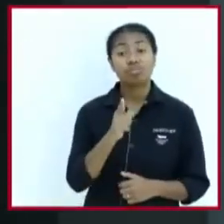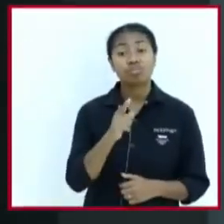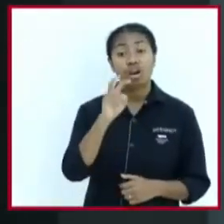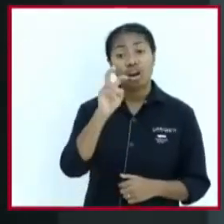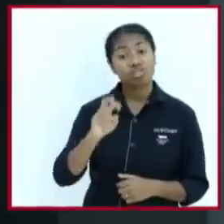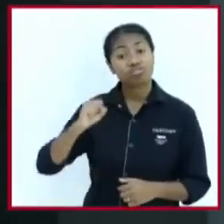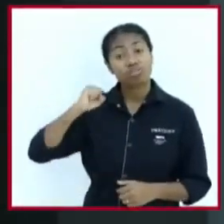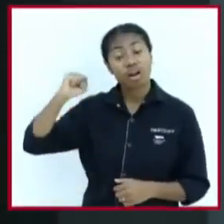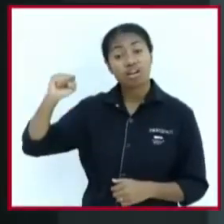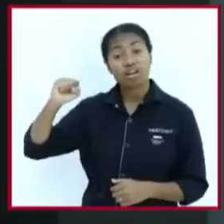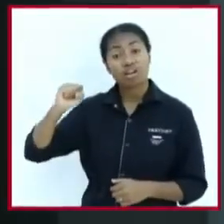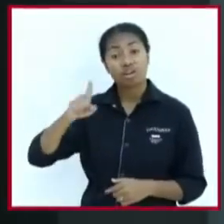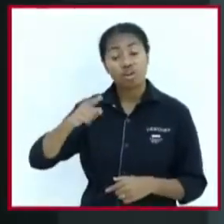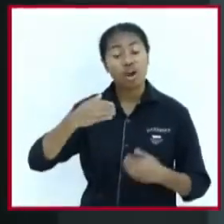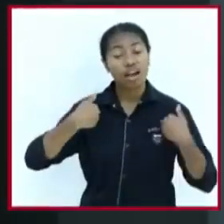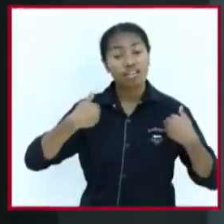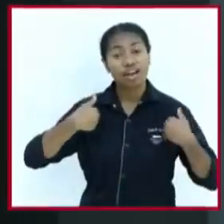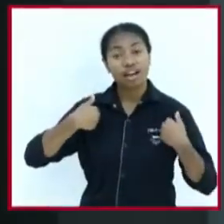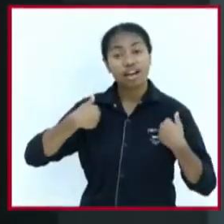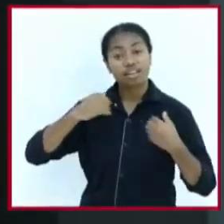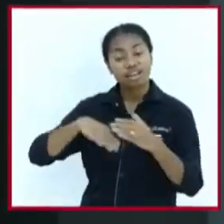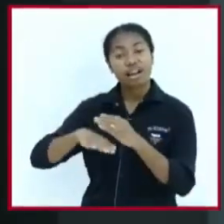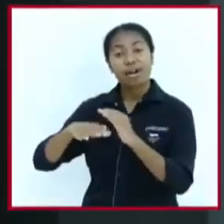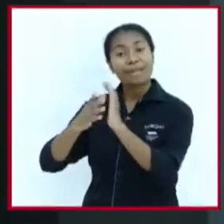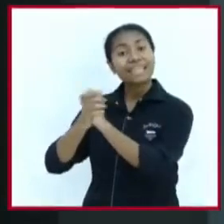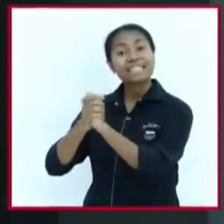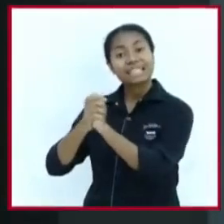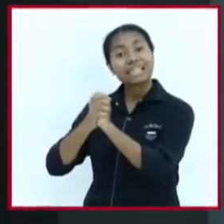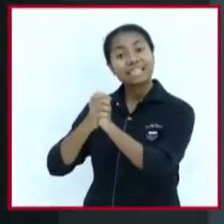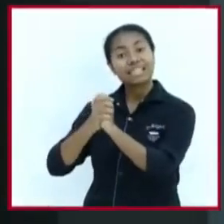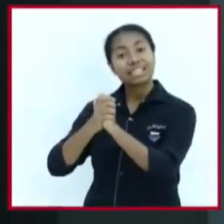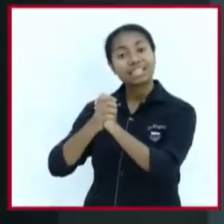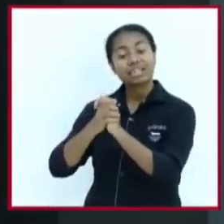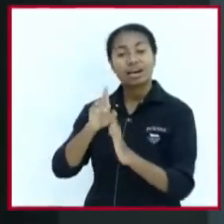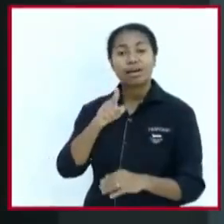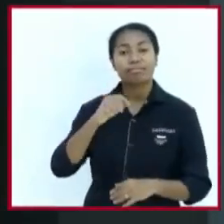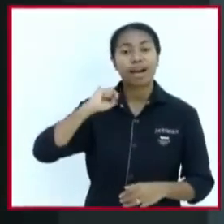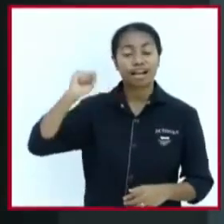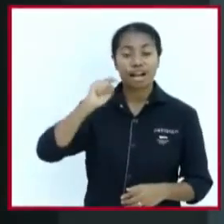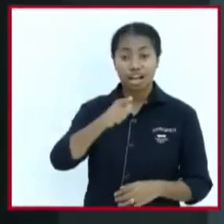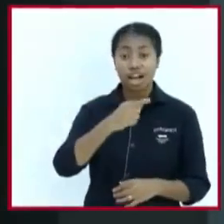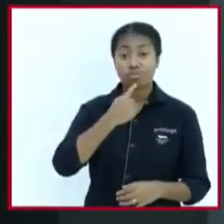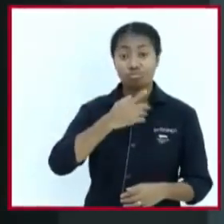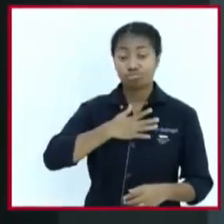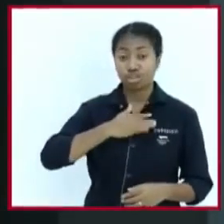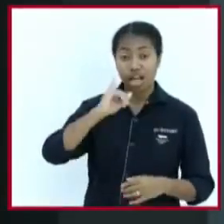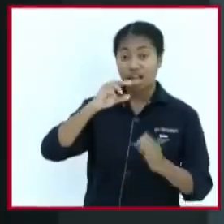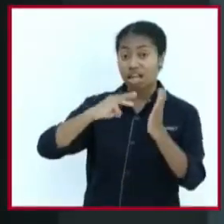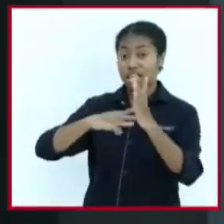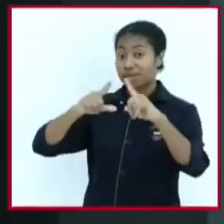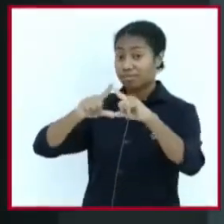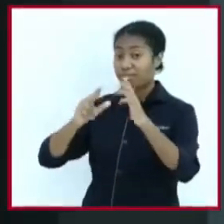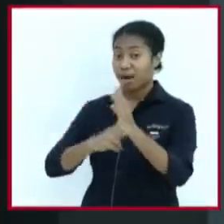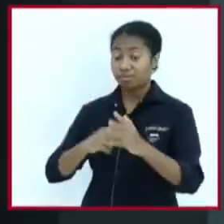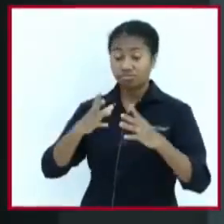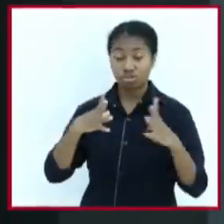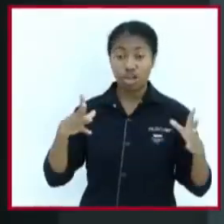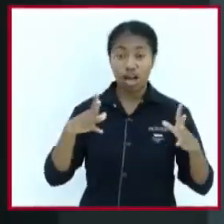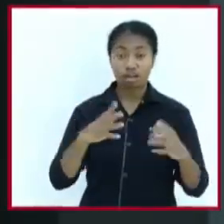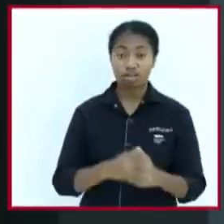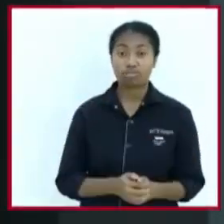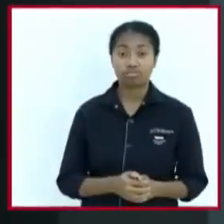ada di dalam kekristenan bangga karena kamu punya imam besar aku